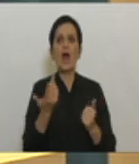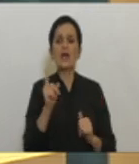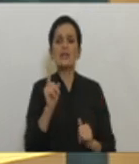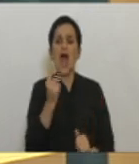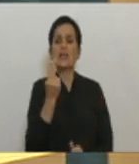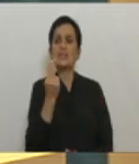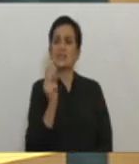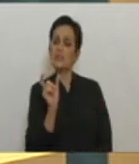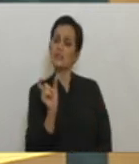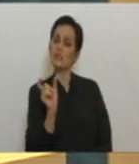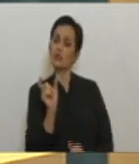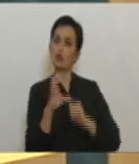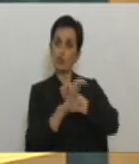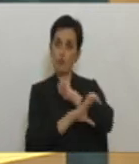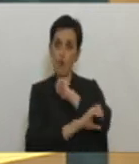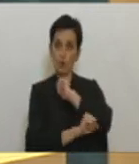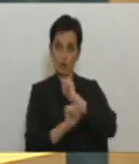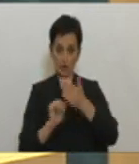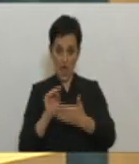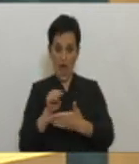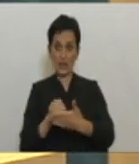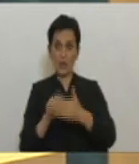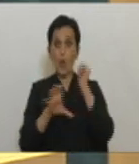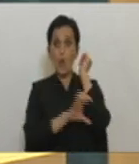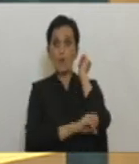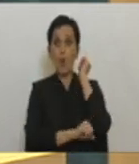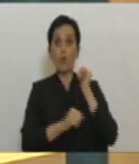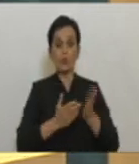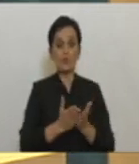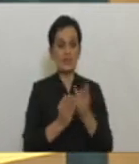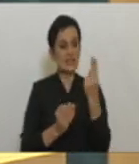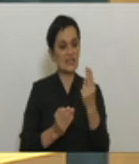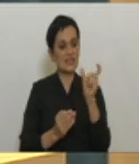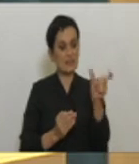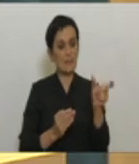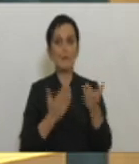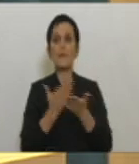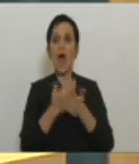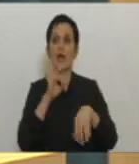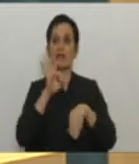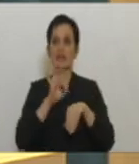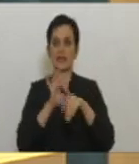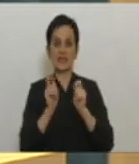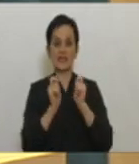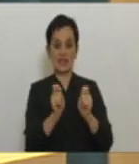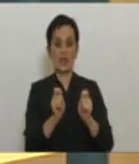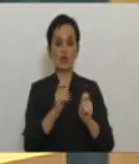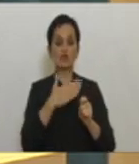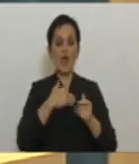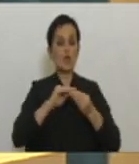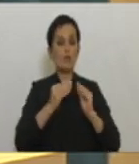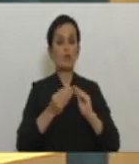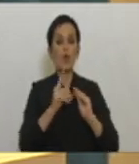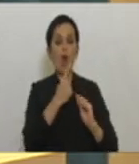ციფრში ბოლოში, ხო, აისახება. ბოლოს ხო რაღაც ციფრამდე მივდივართ. აი, დიაგნოზი ამ ჩვენი პრობლემების ას გვაქვს.